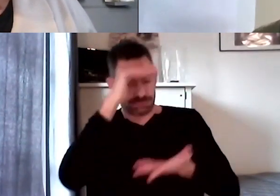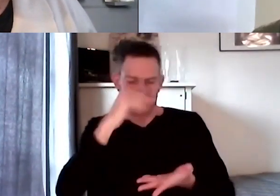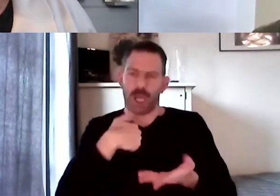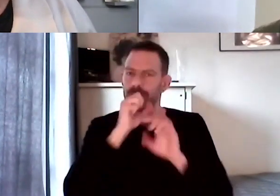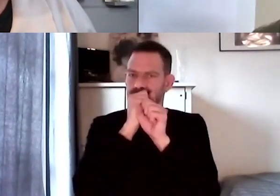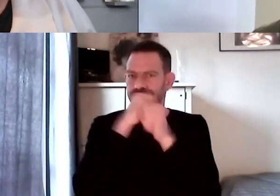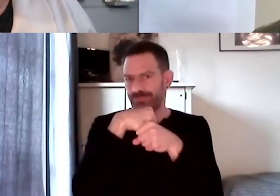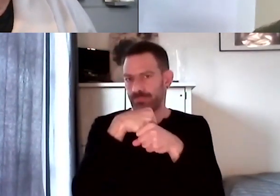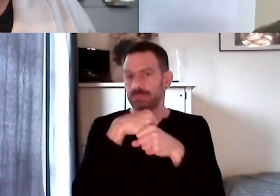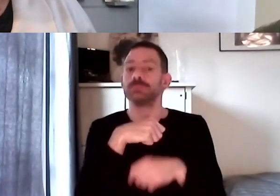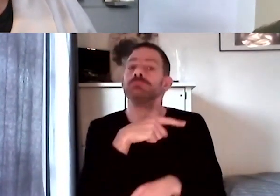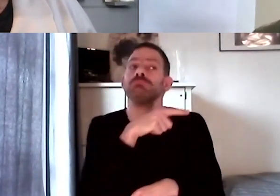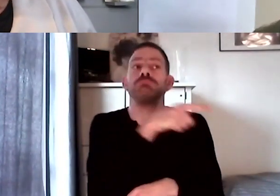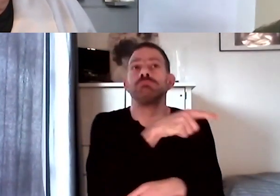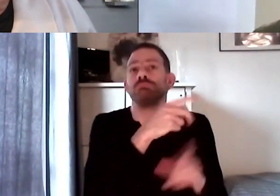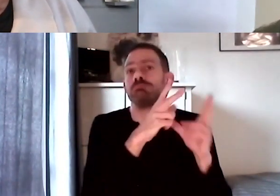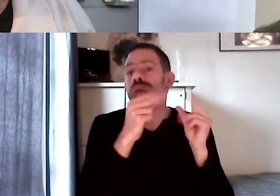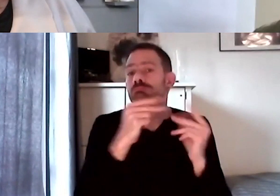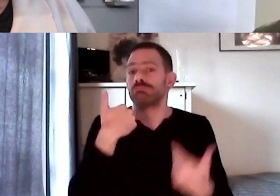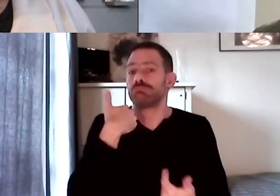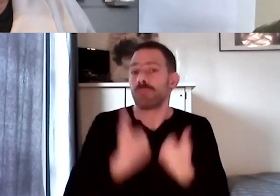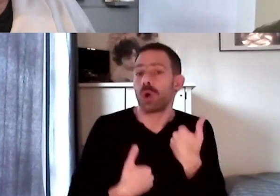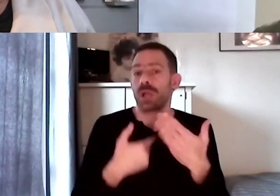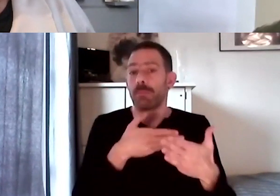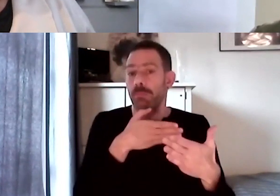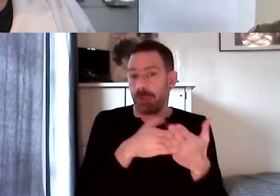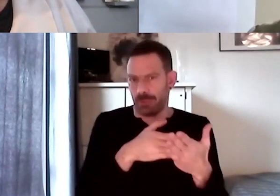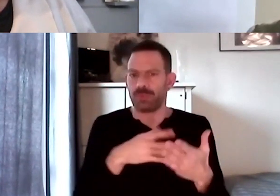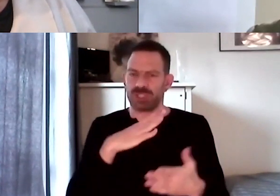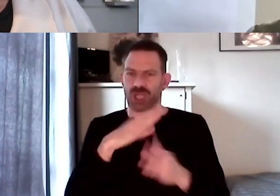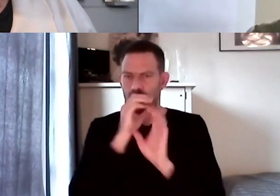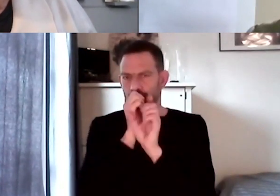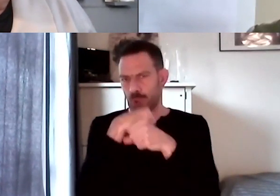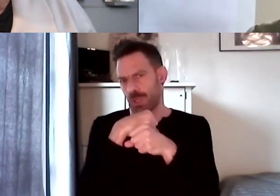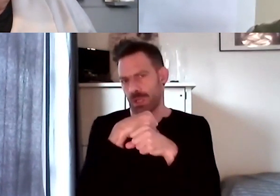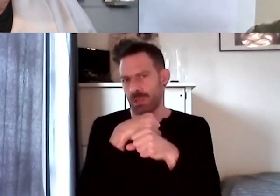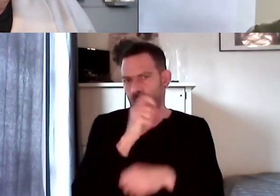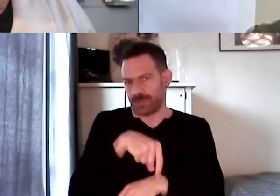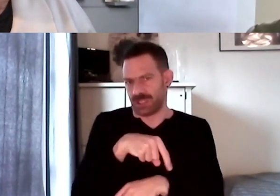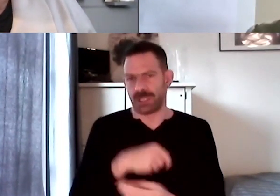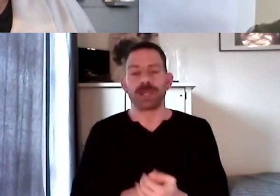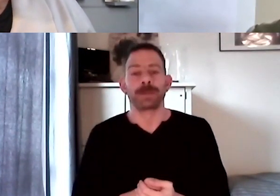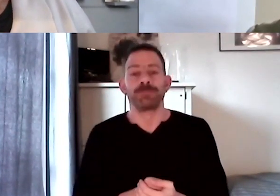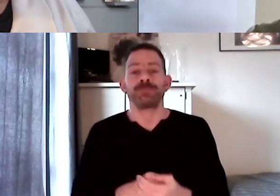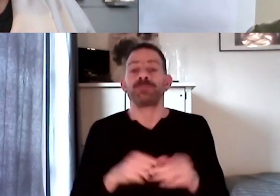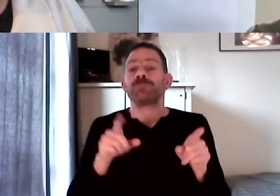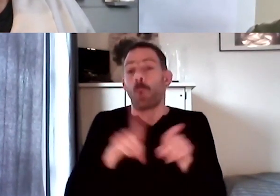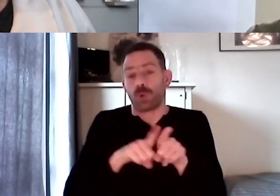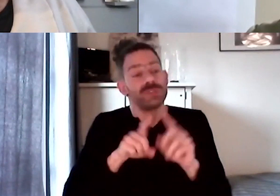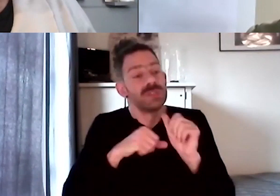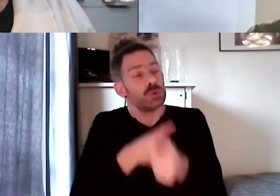ou de ses difficultés, de toute façon, on est lié par la confidentialité. On tiendra compte évidemment des préconisations